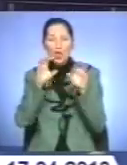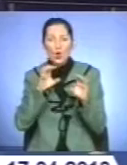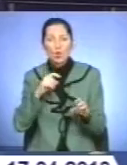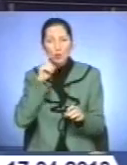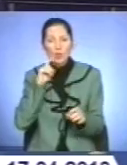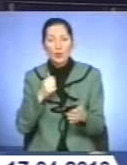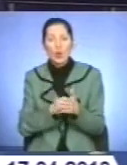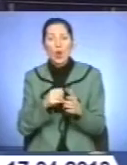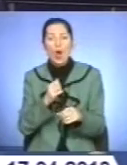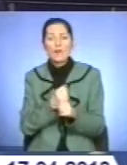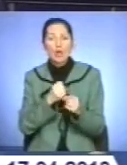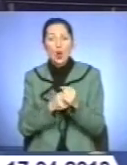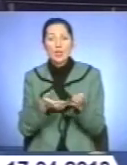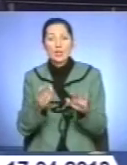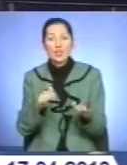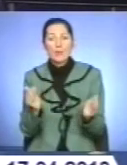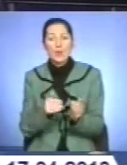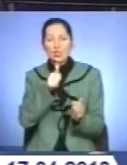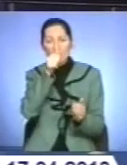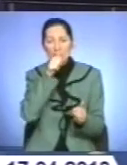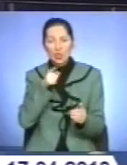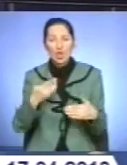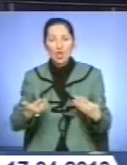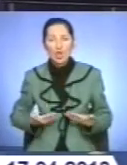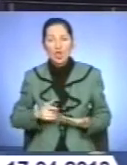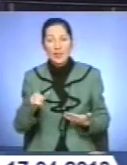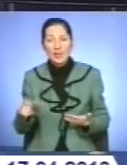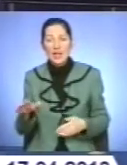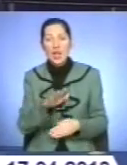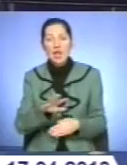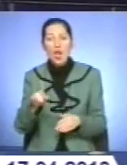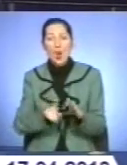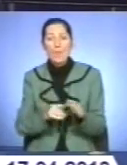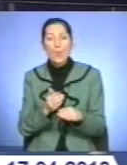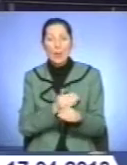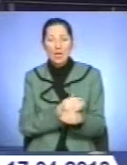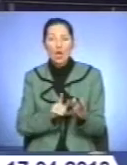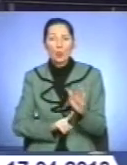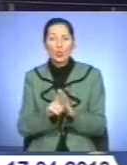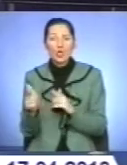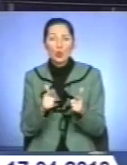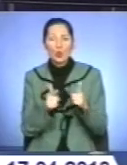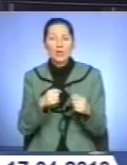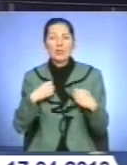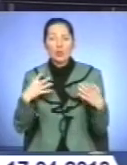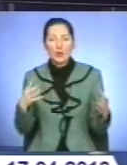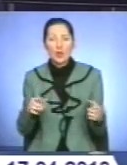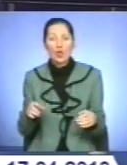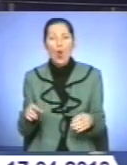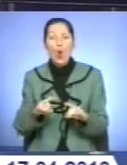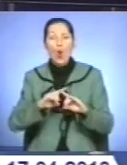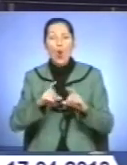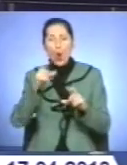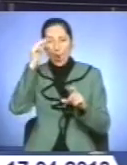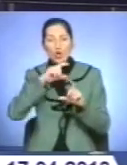До Великодня залишилося менше місяця, тож жителі краю помаленьку починають готуватися до свята. У школу писанкарства